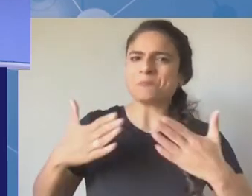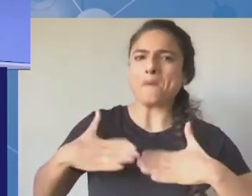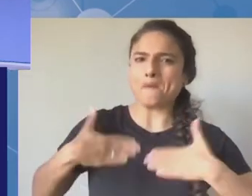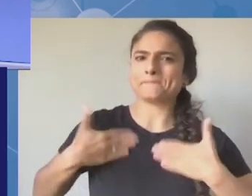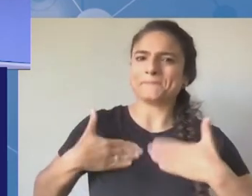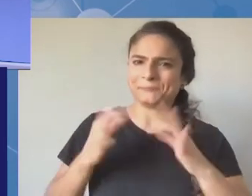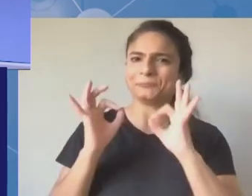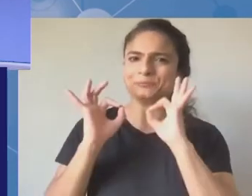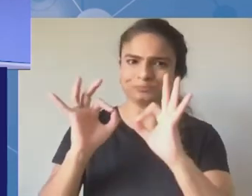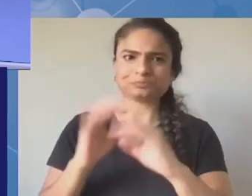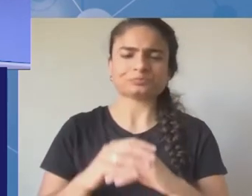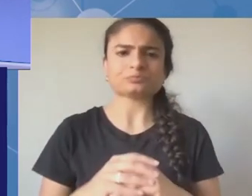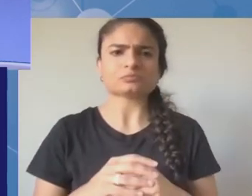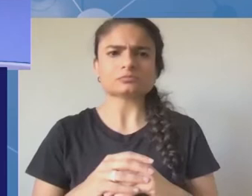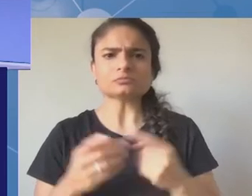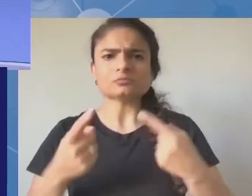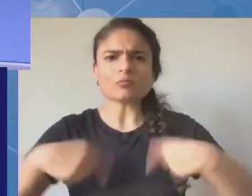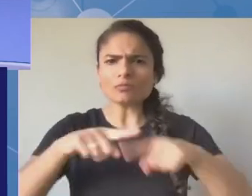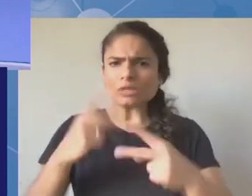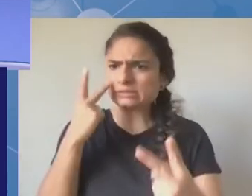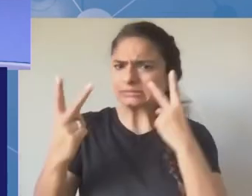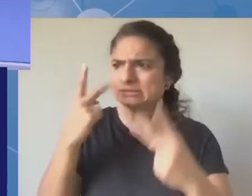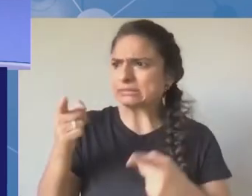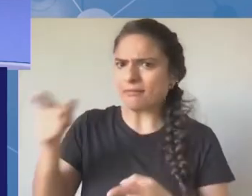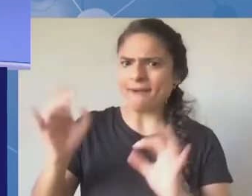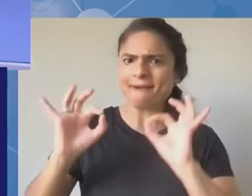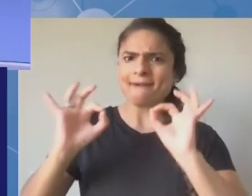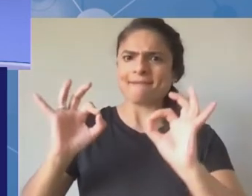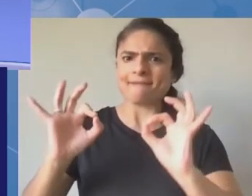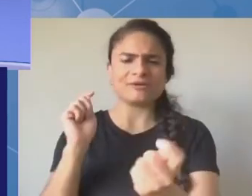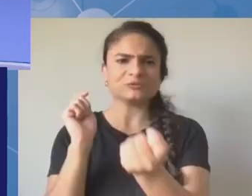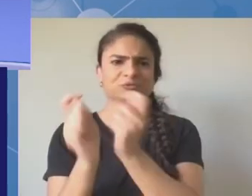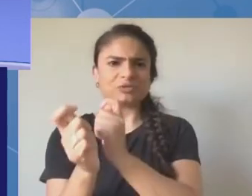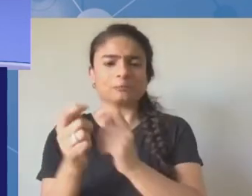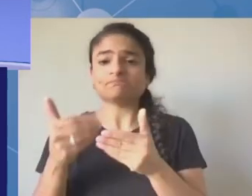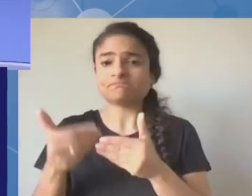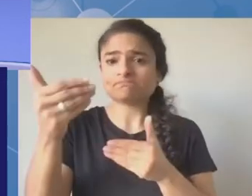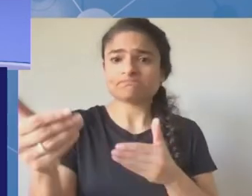ببلوغ عال. الآن أعطي الصوت لجنة.